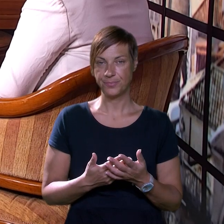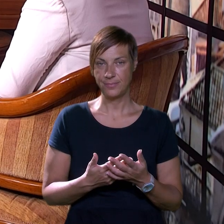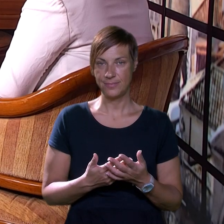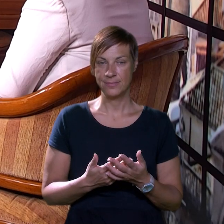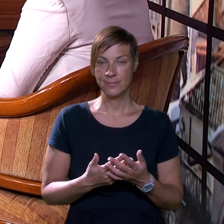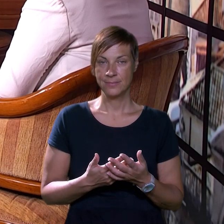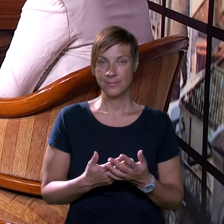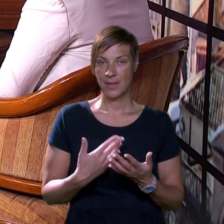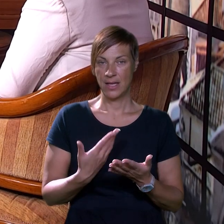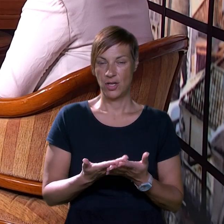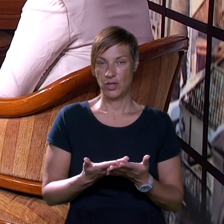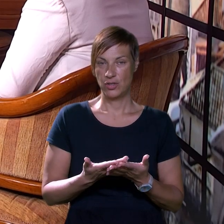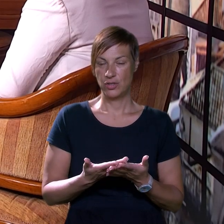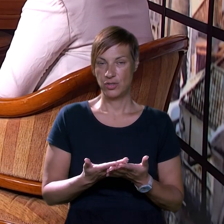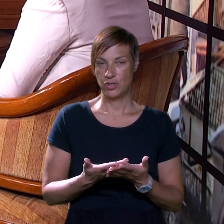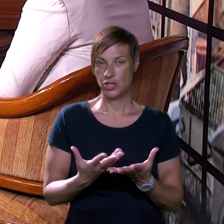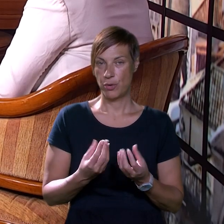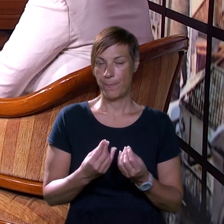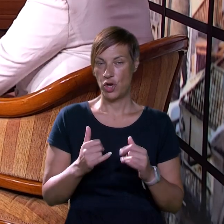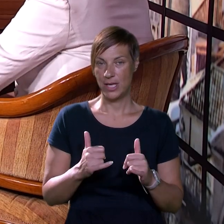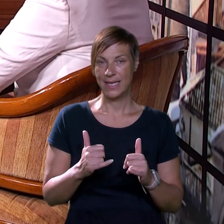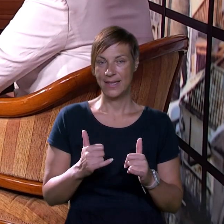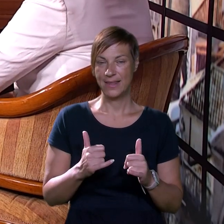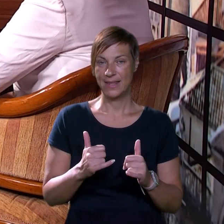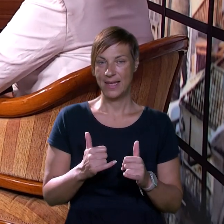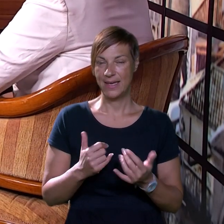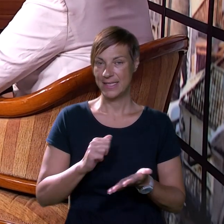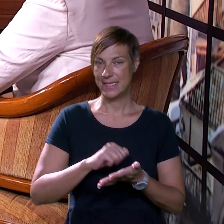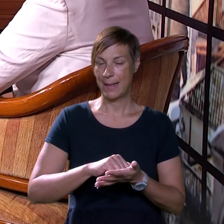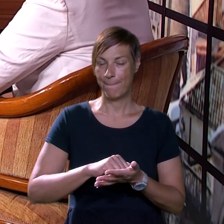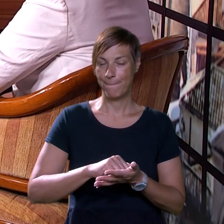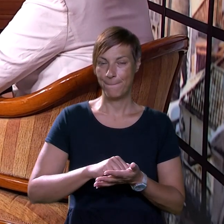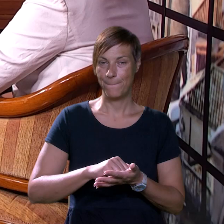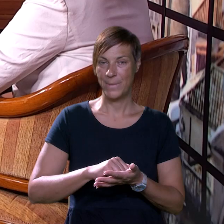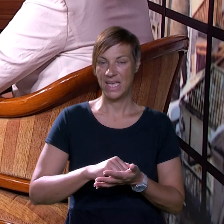Jer ono što nudi danas mediji,